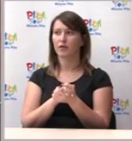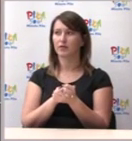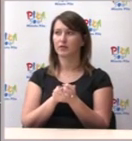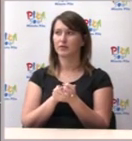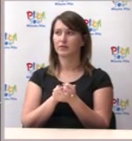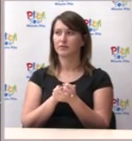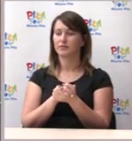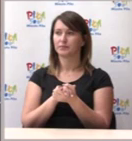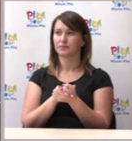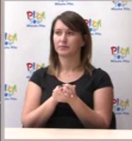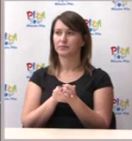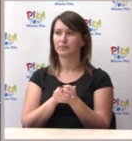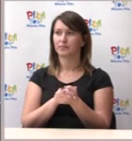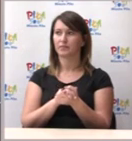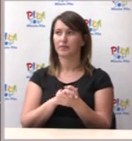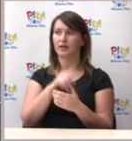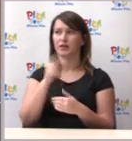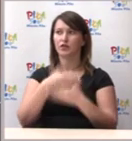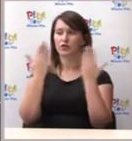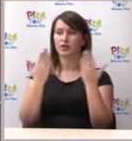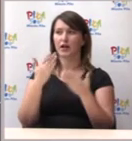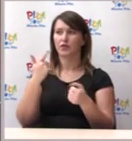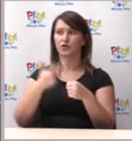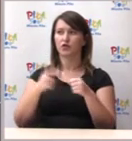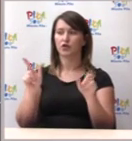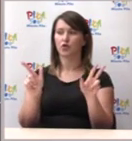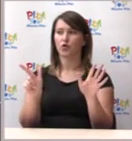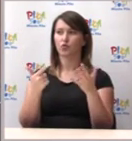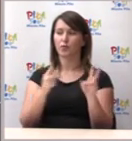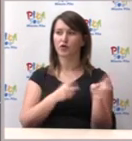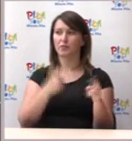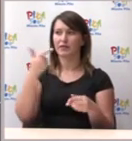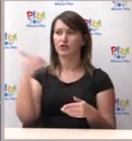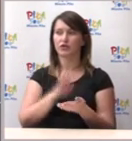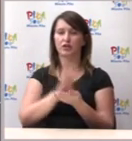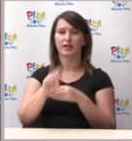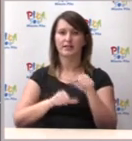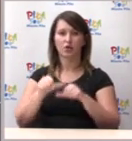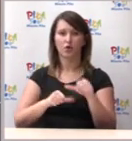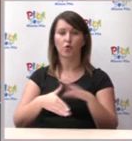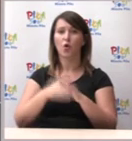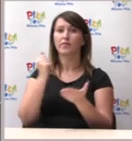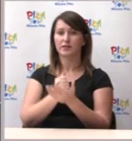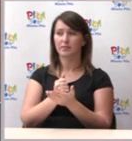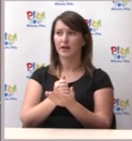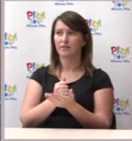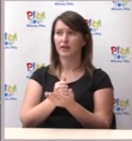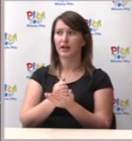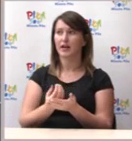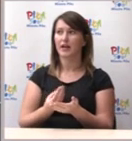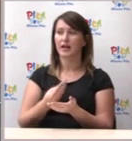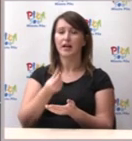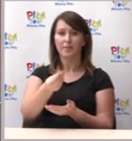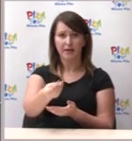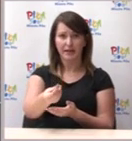1/8/2014 Rady Miasta Piły z dnia 27 listopada 2014 roku w sprawie ustalenia wynagrodzenia dla prezydenta miasta